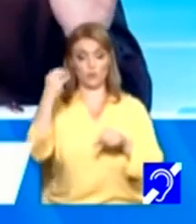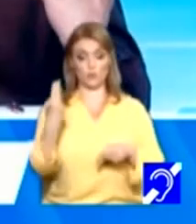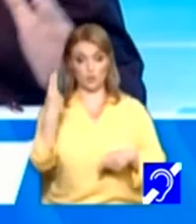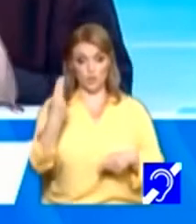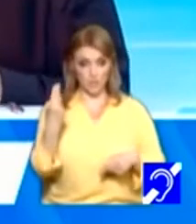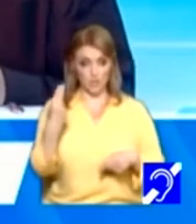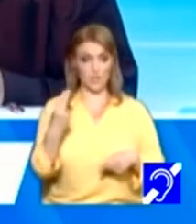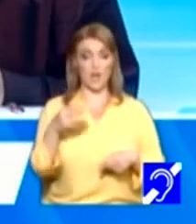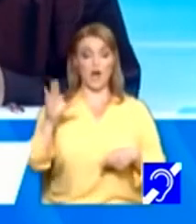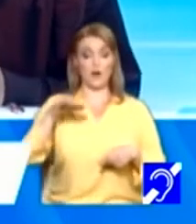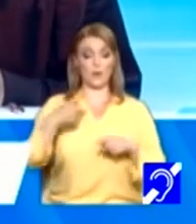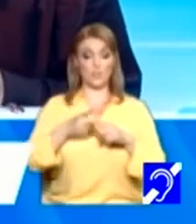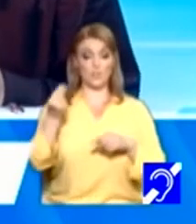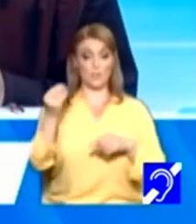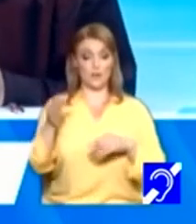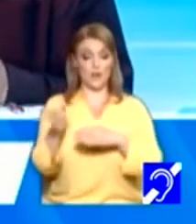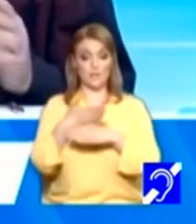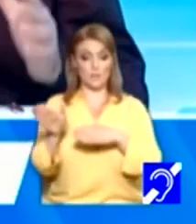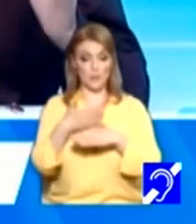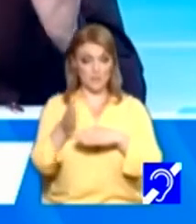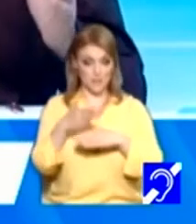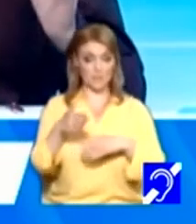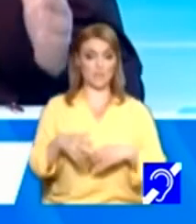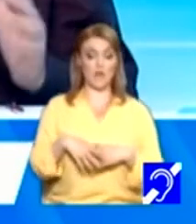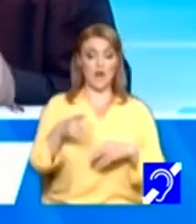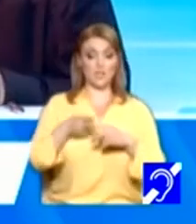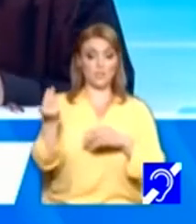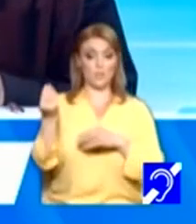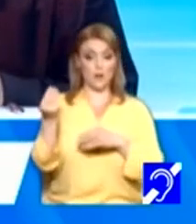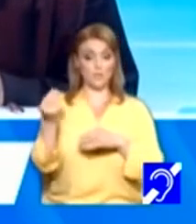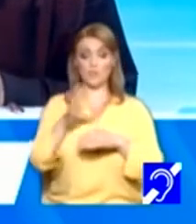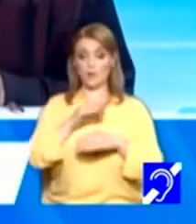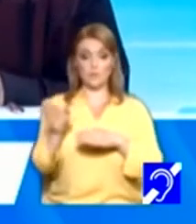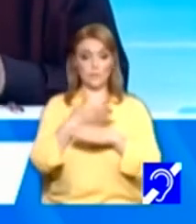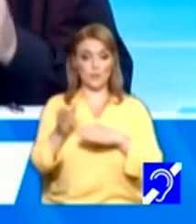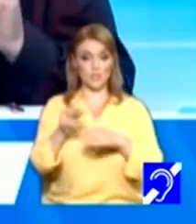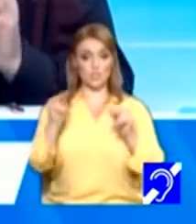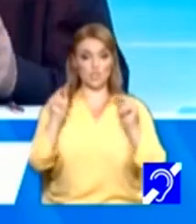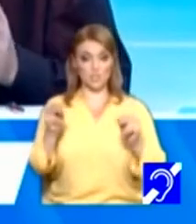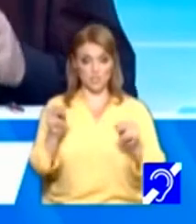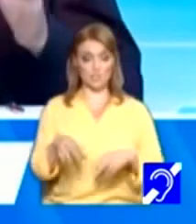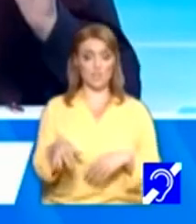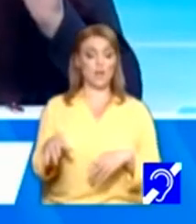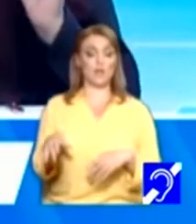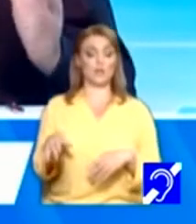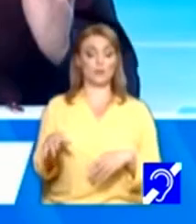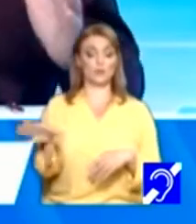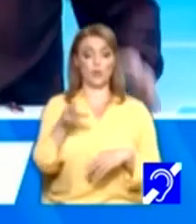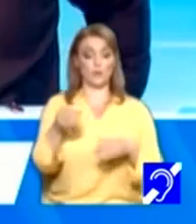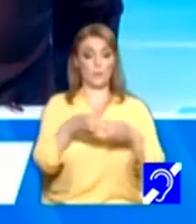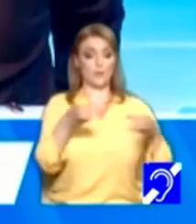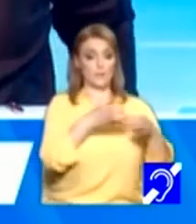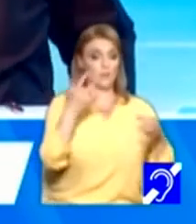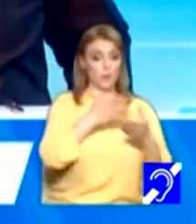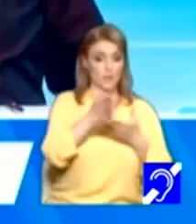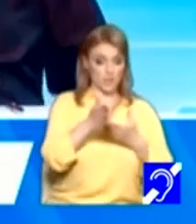nicio primărie, dar banii nu au fost folosiți, nu au fost împărțit cinstit la toate partidele. Asta înseamnă ca să spovești că voi sunteți cei mai șmecheri